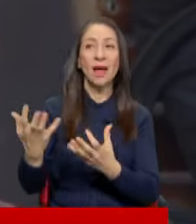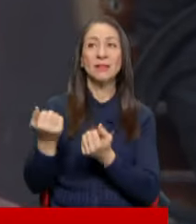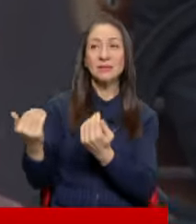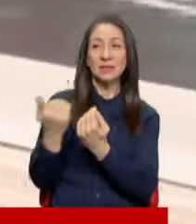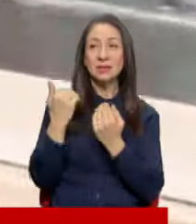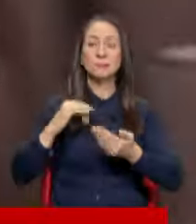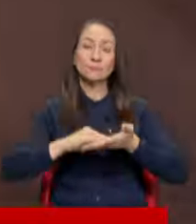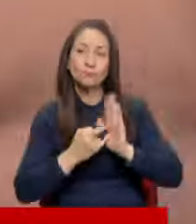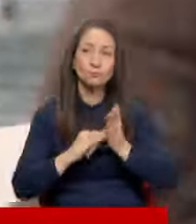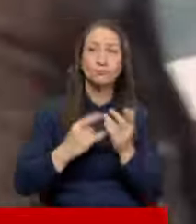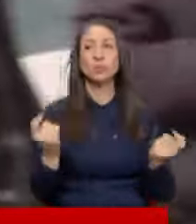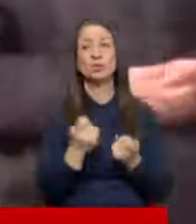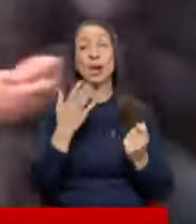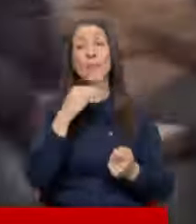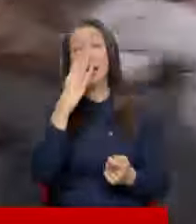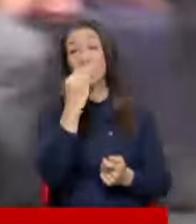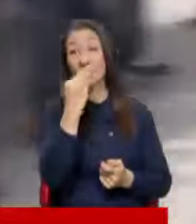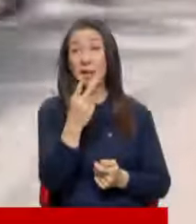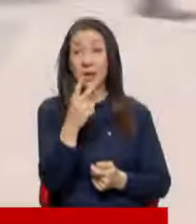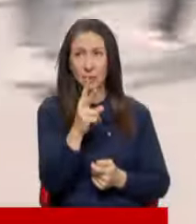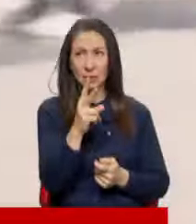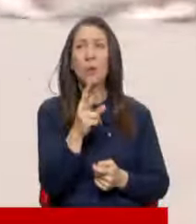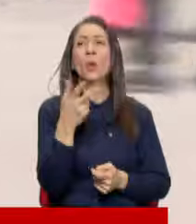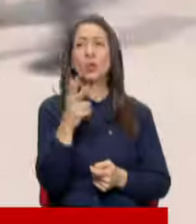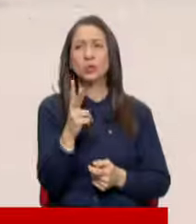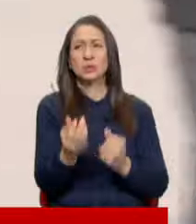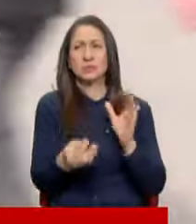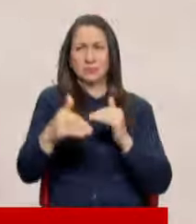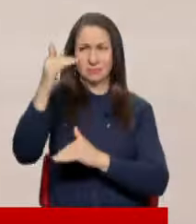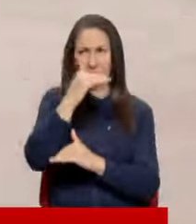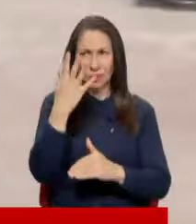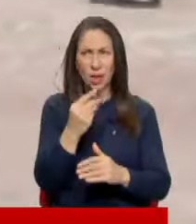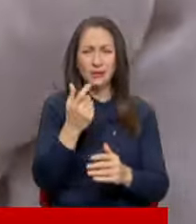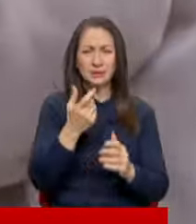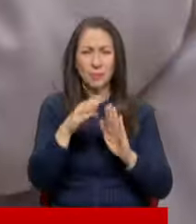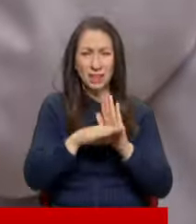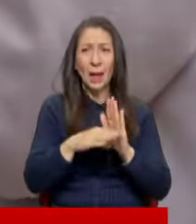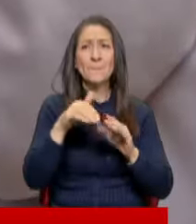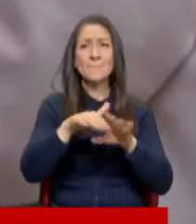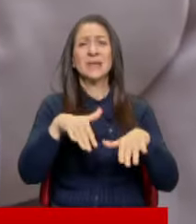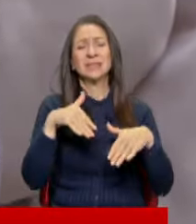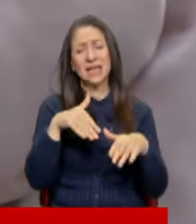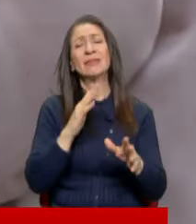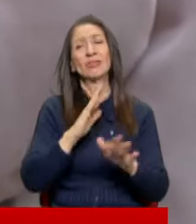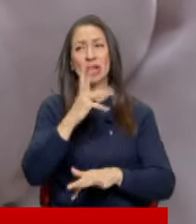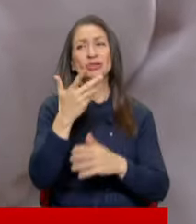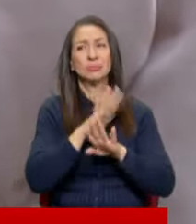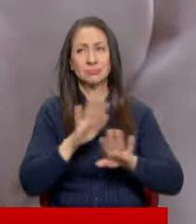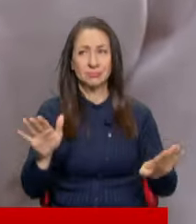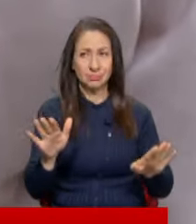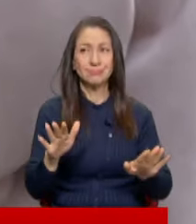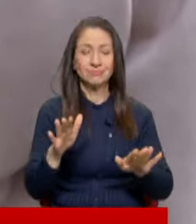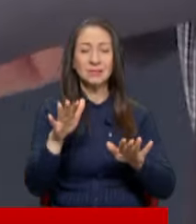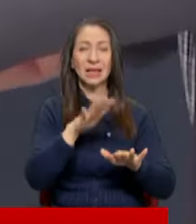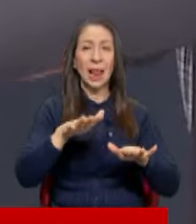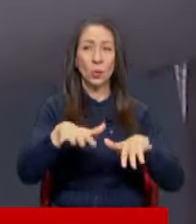destekle Ayakta kalmaya çalışıyor emekli ikramiyesinin 2.000 liradan 3.000 liraya çıkarılmasını öngören madde ise meclis Adalet komisyonunda kabul edildi